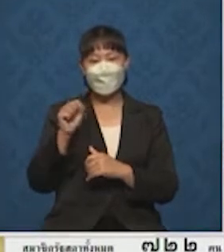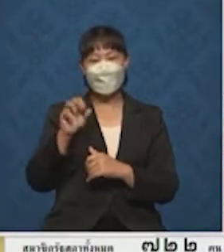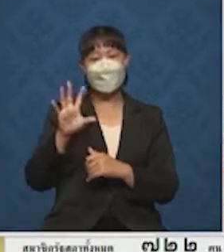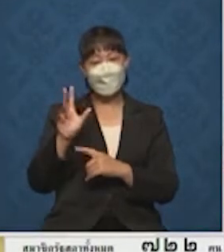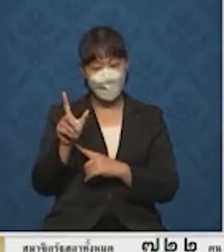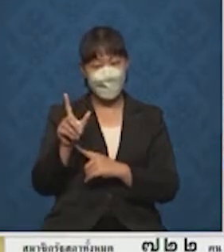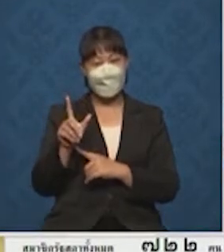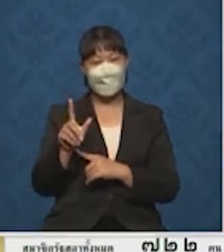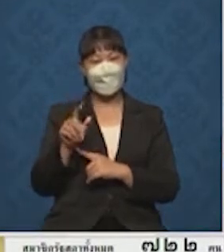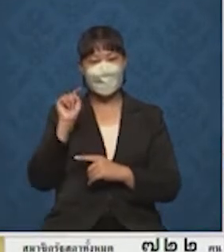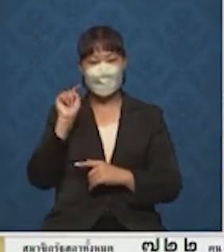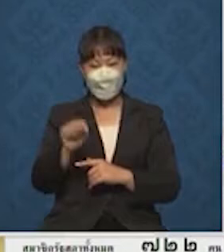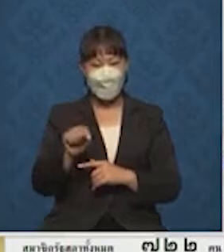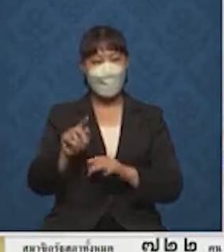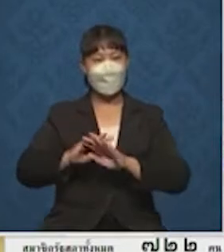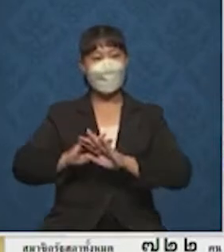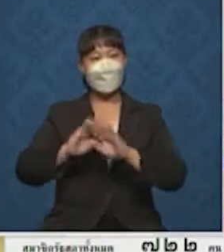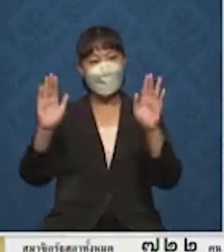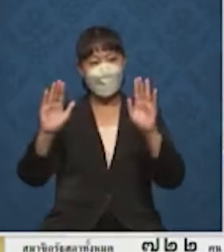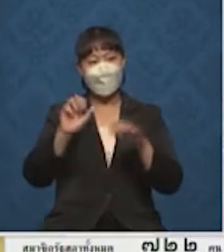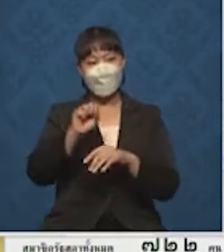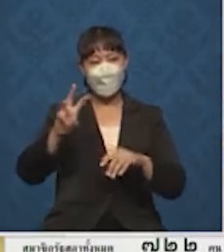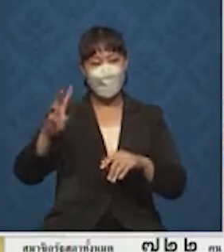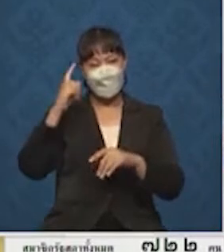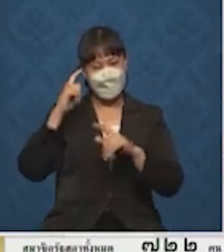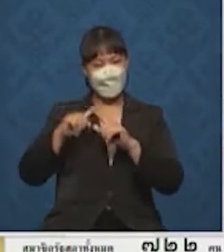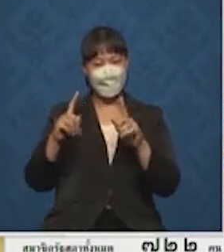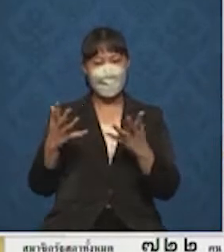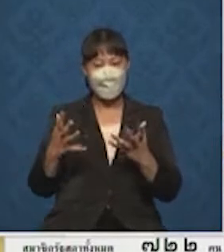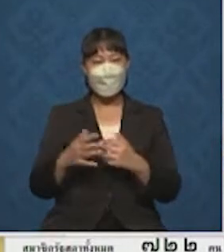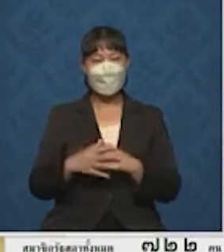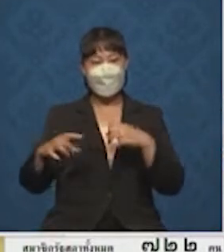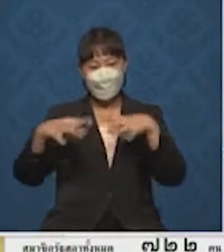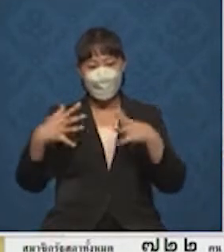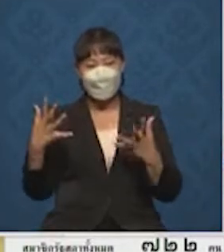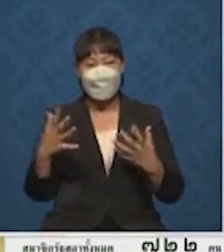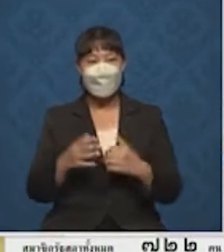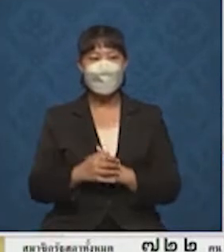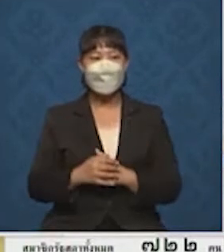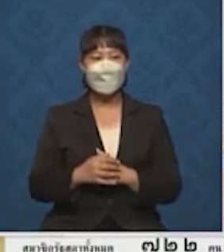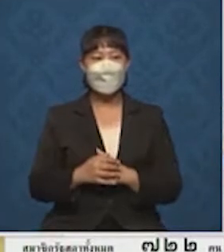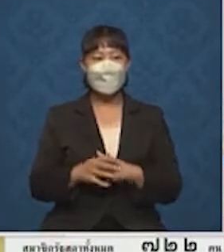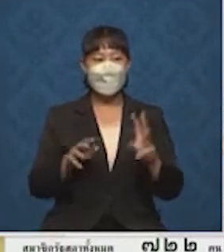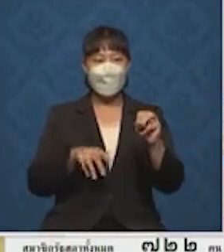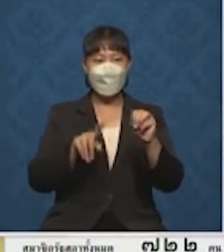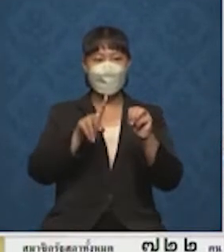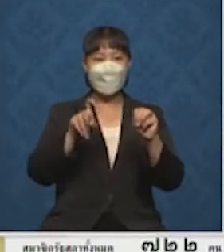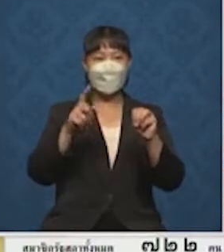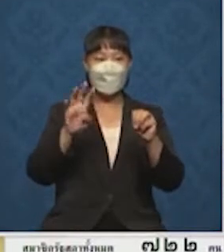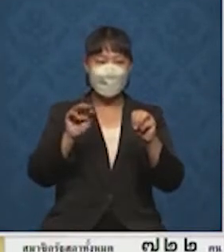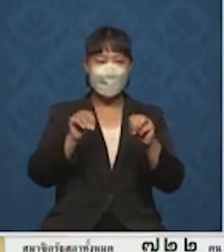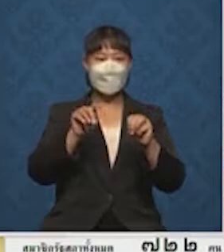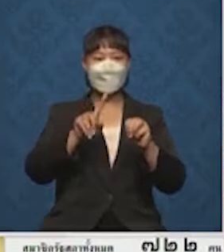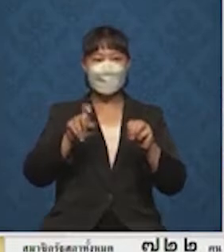ได้ยกเลิกมาตา 140, 141, 142,